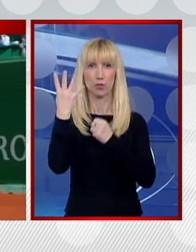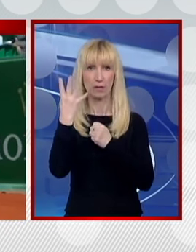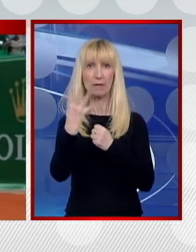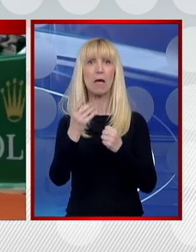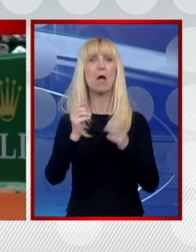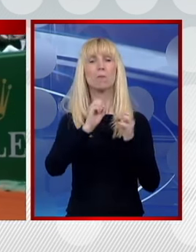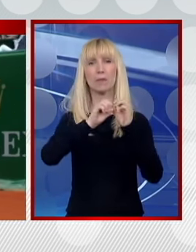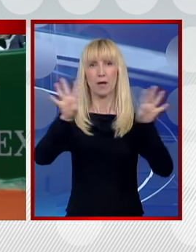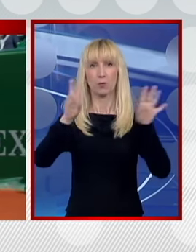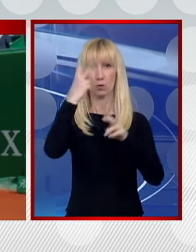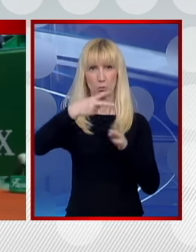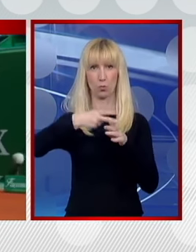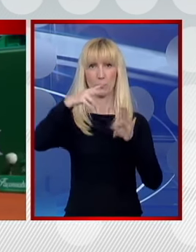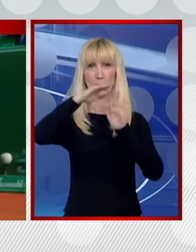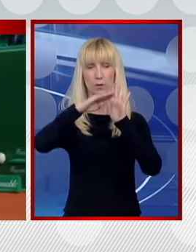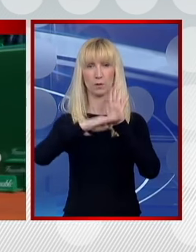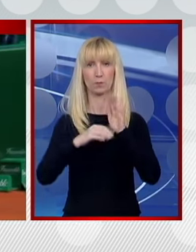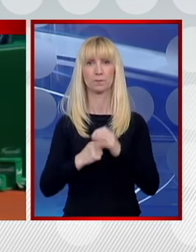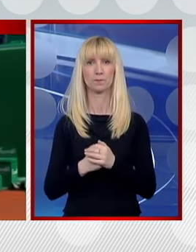na drugom programu.